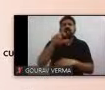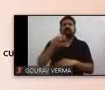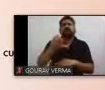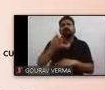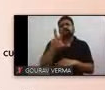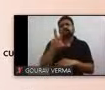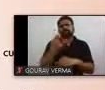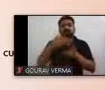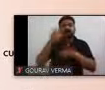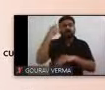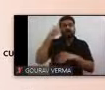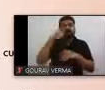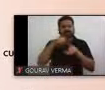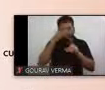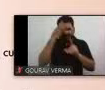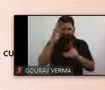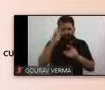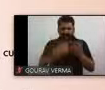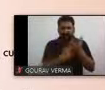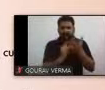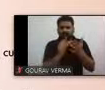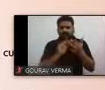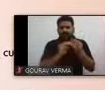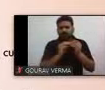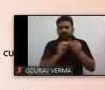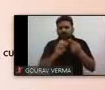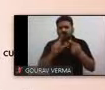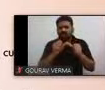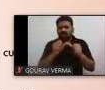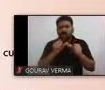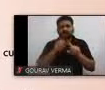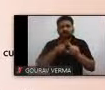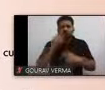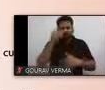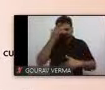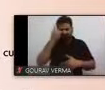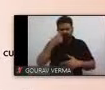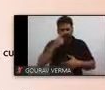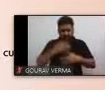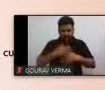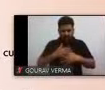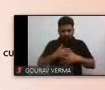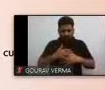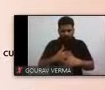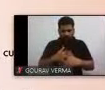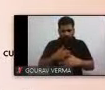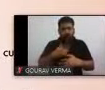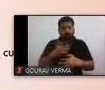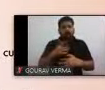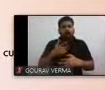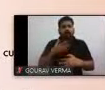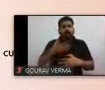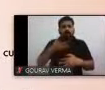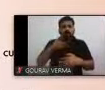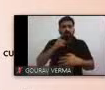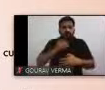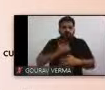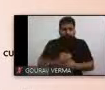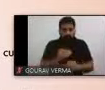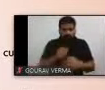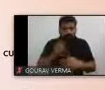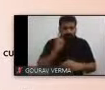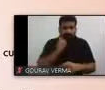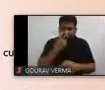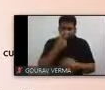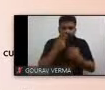जर्मन मीजल्स जिसका आप लोगों ने नाम सुना होगा, जब माँ को हो जाता था उसकी वजह से बहुत ज्यादा डेफ ब्लाइंडनेस होता था या